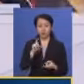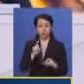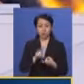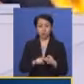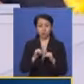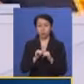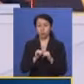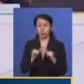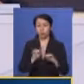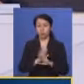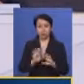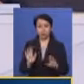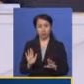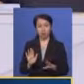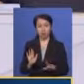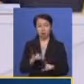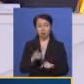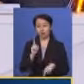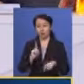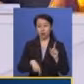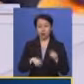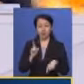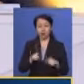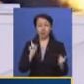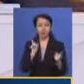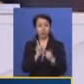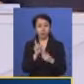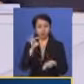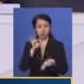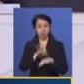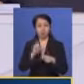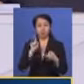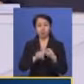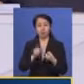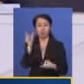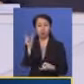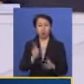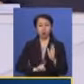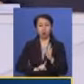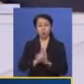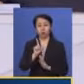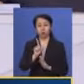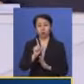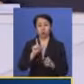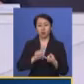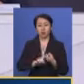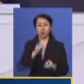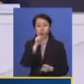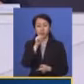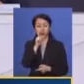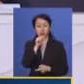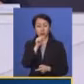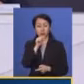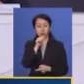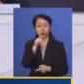передается. Очень редко встречается заражение людей от непосредственно зараженных птиц. И то